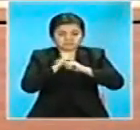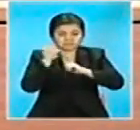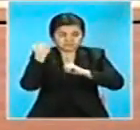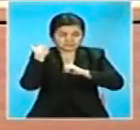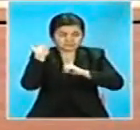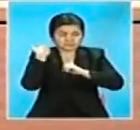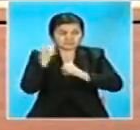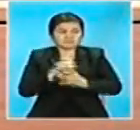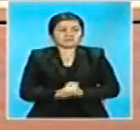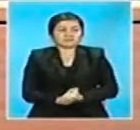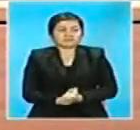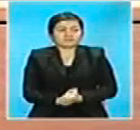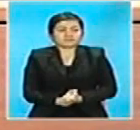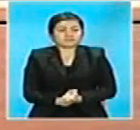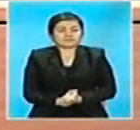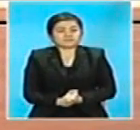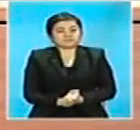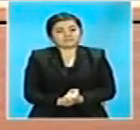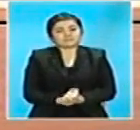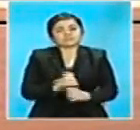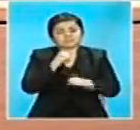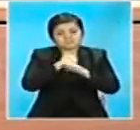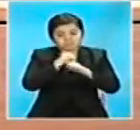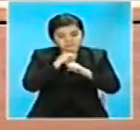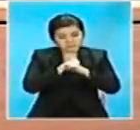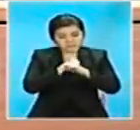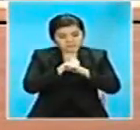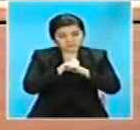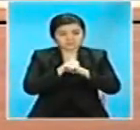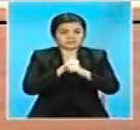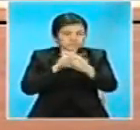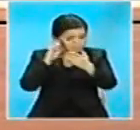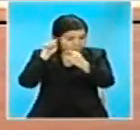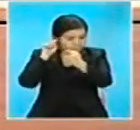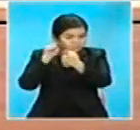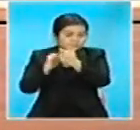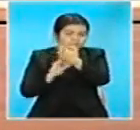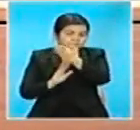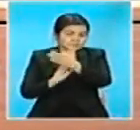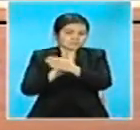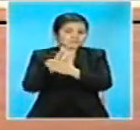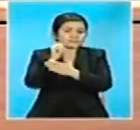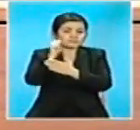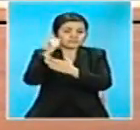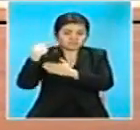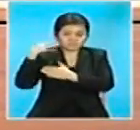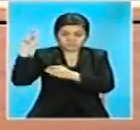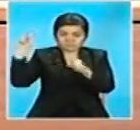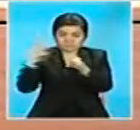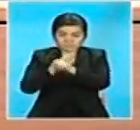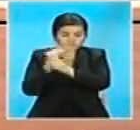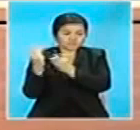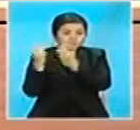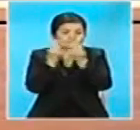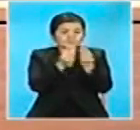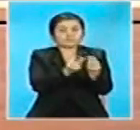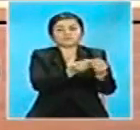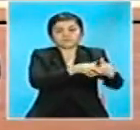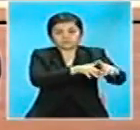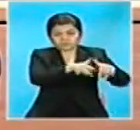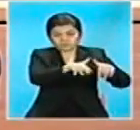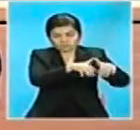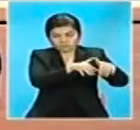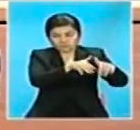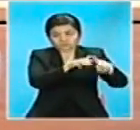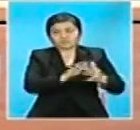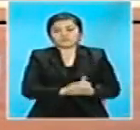ะนะครับทำงานของสภาเนี่ยให้สำเร็จเพื่อเป็นประโยชน์ต่อพี่น้องประชาชนเรื่อง